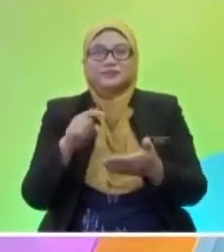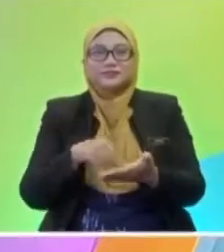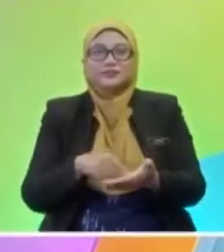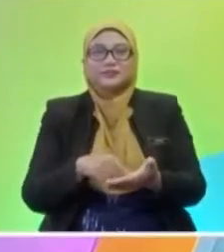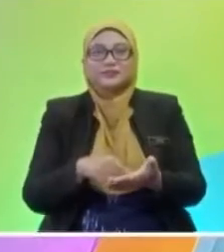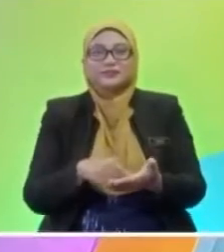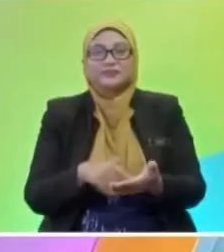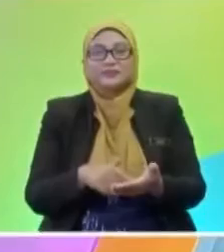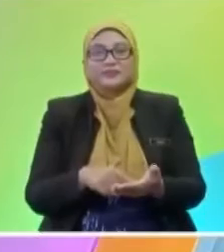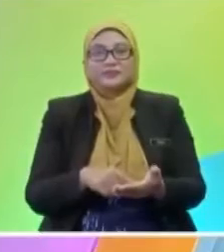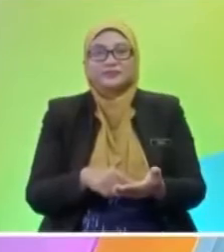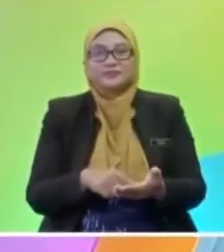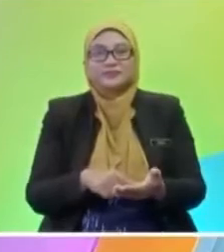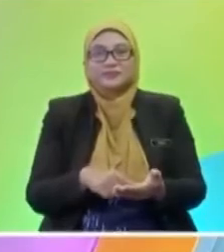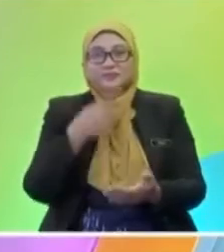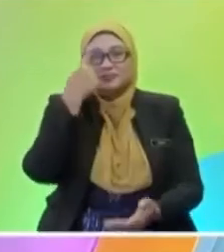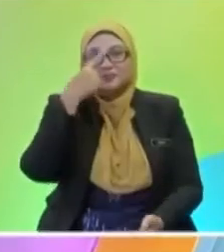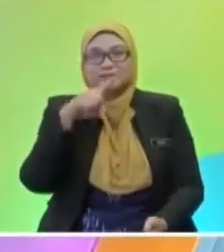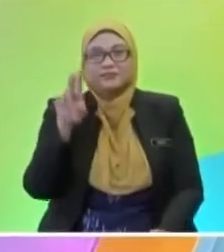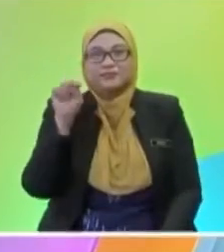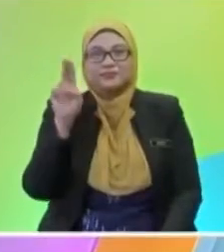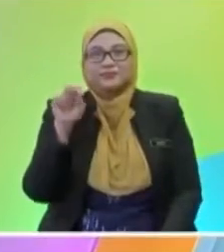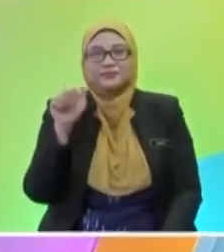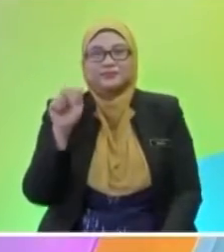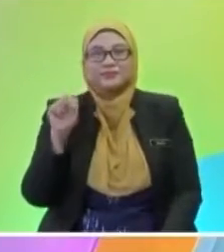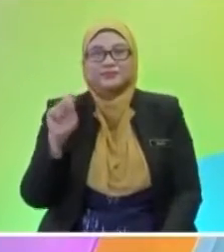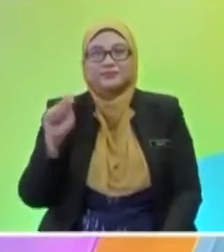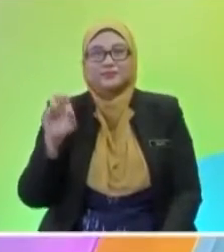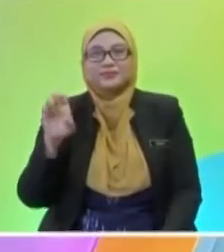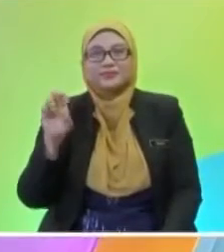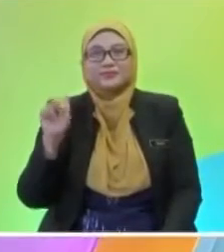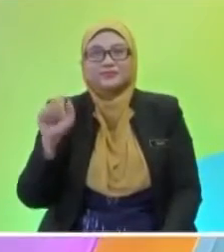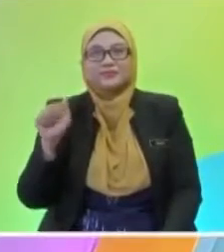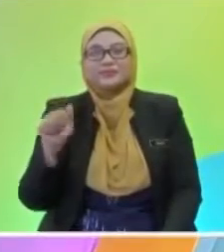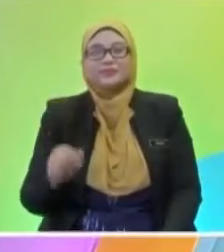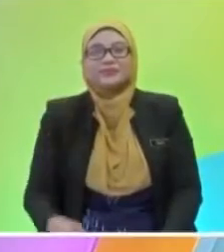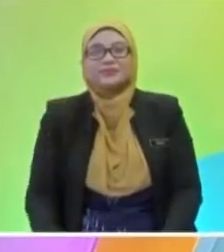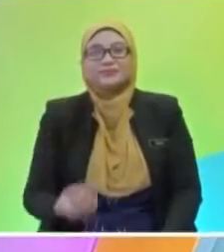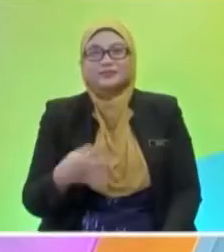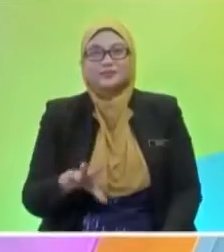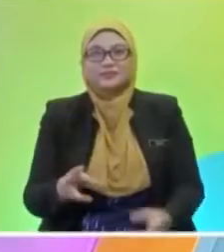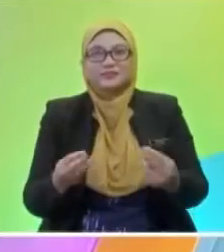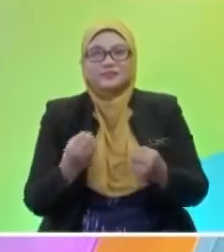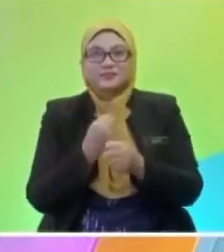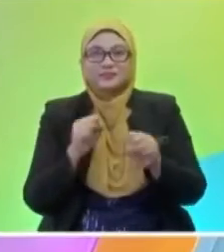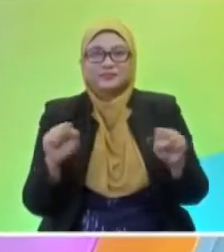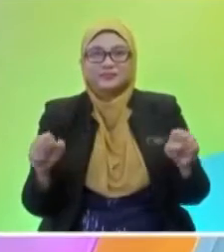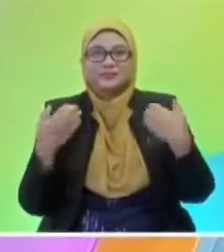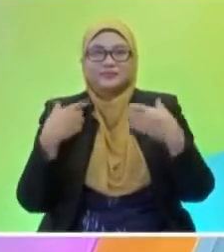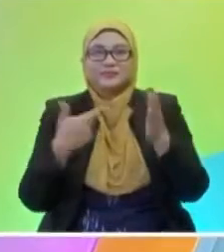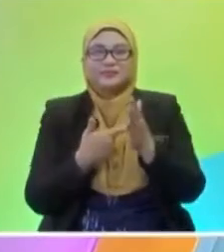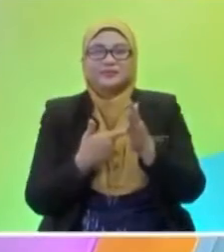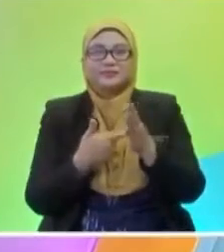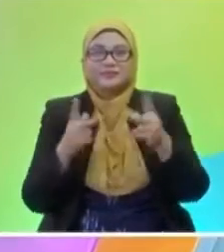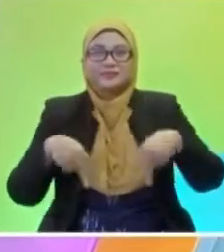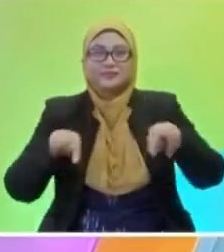untuk pemasangan antena. Baiklah Cikgu Nash. Saya pun seronok dah nak siap dah ni. Tapi ada lagi yang kita perlu lengkapkan.